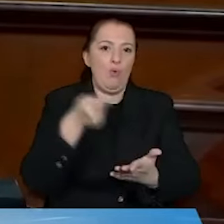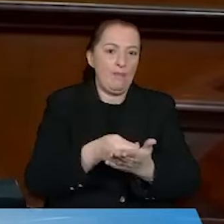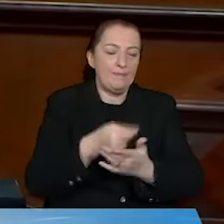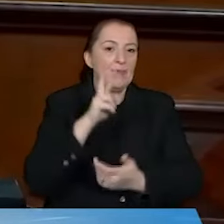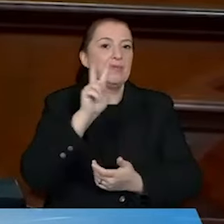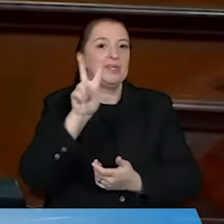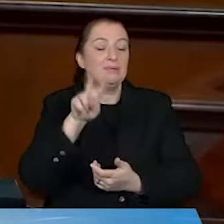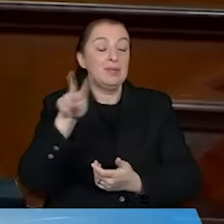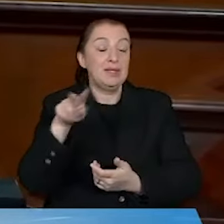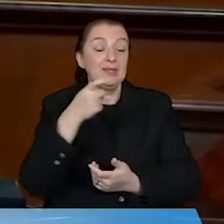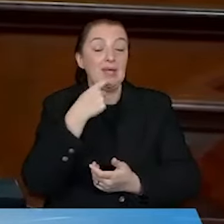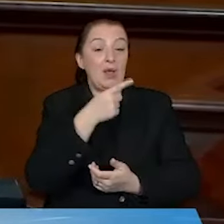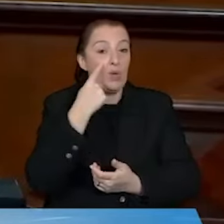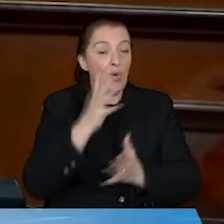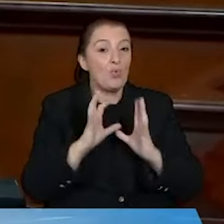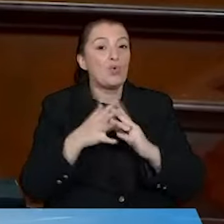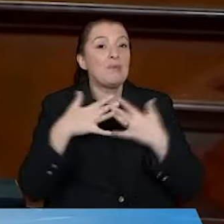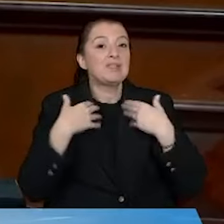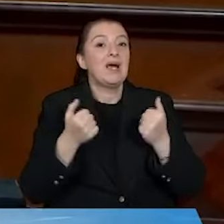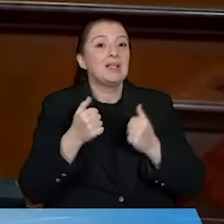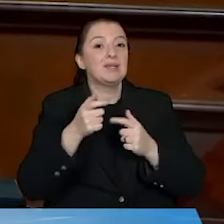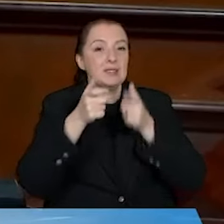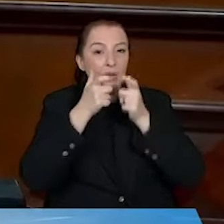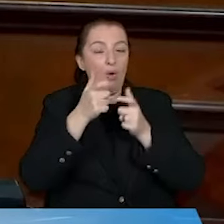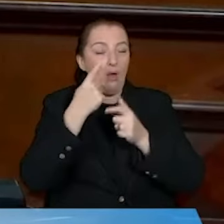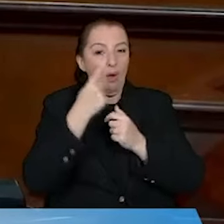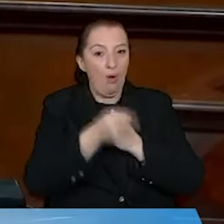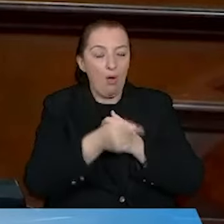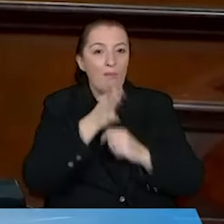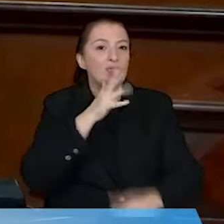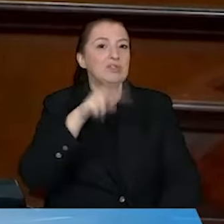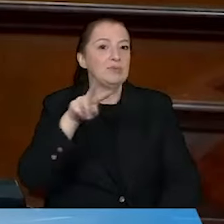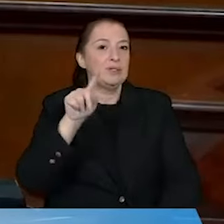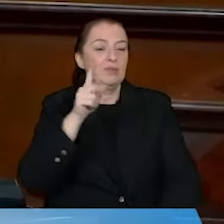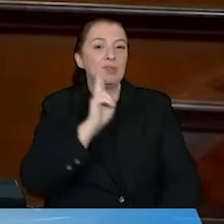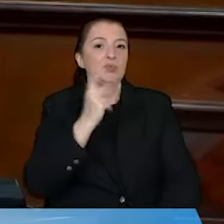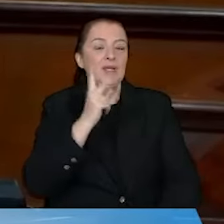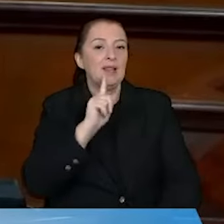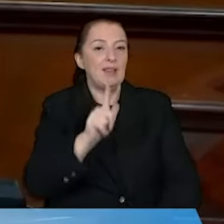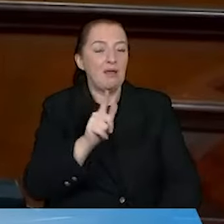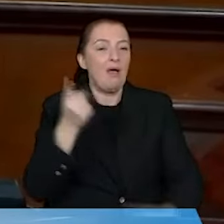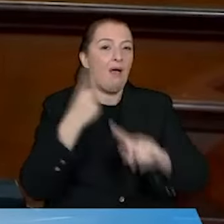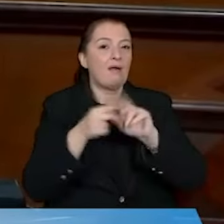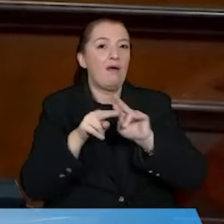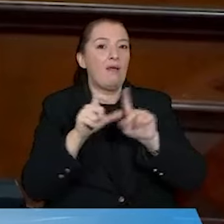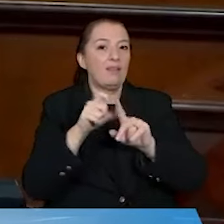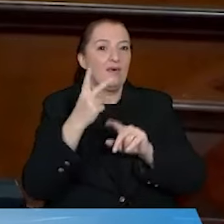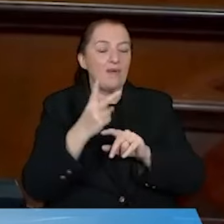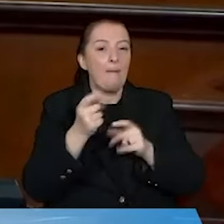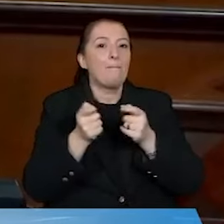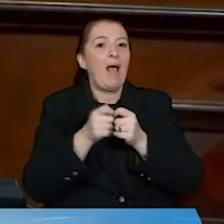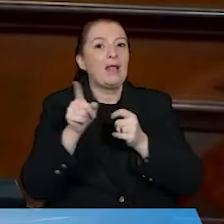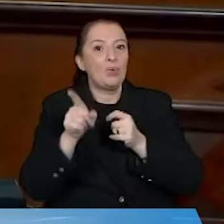2022 dönemini kapsayan grup sağlık sigortası hizmet alım içine ilişkin sözleşme 522.202 lira artı KDV bedelle Beltur